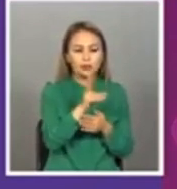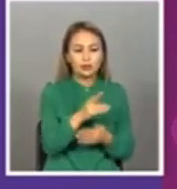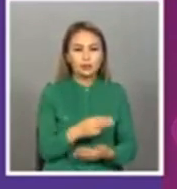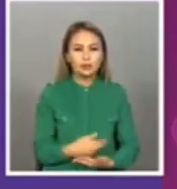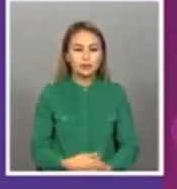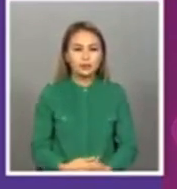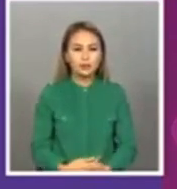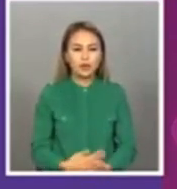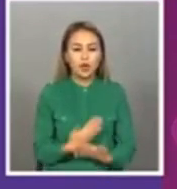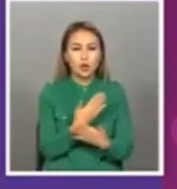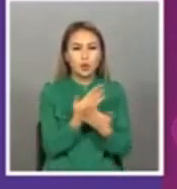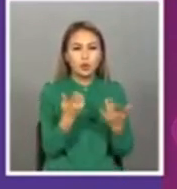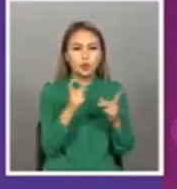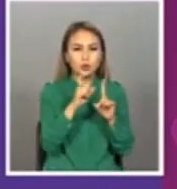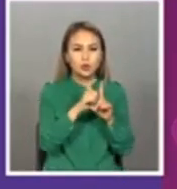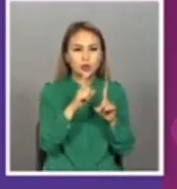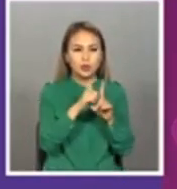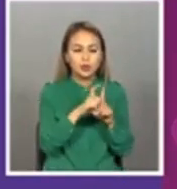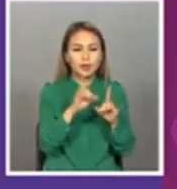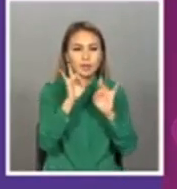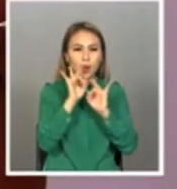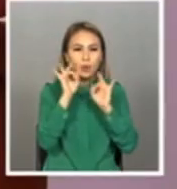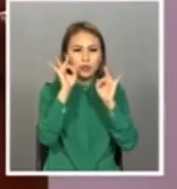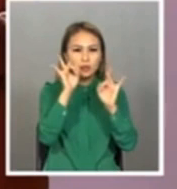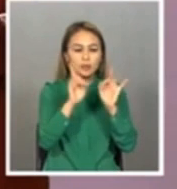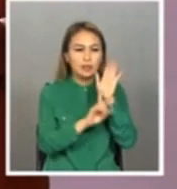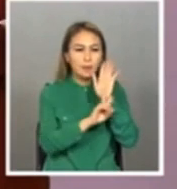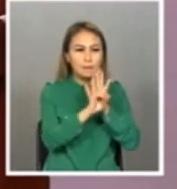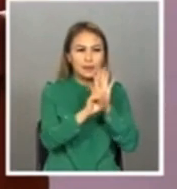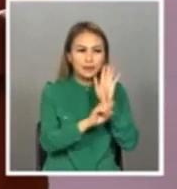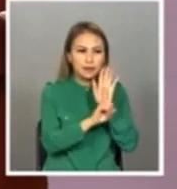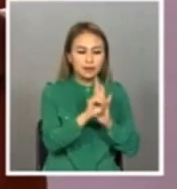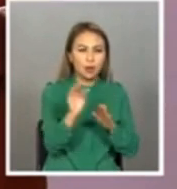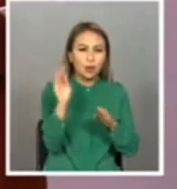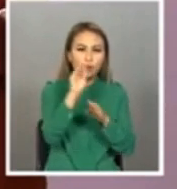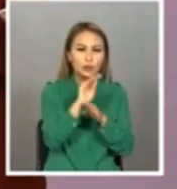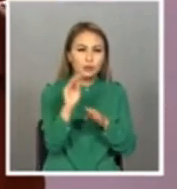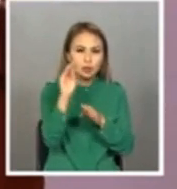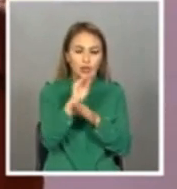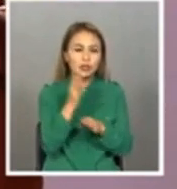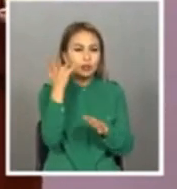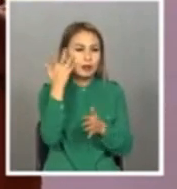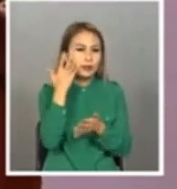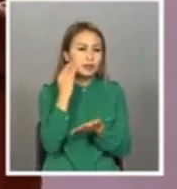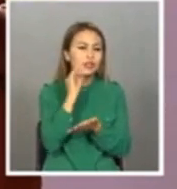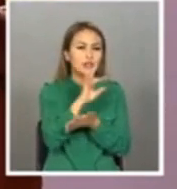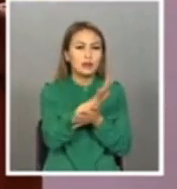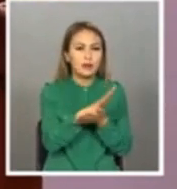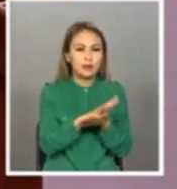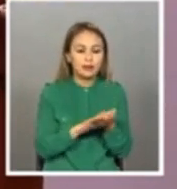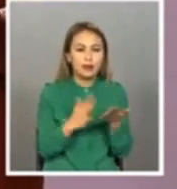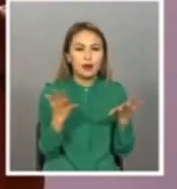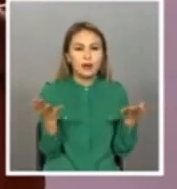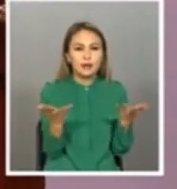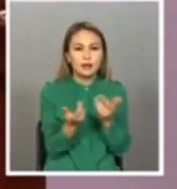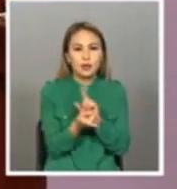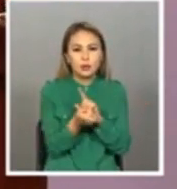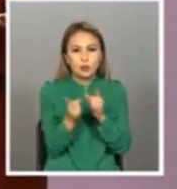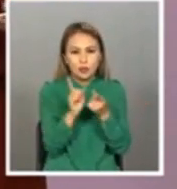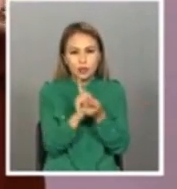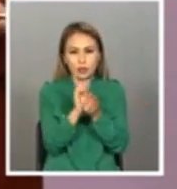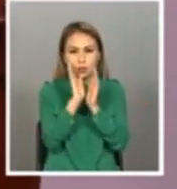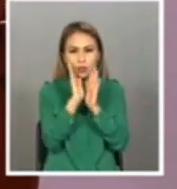Бұл сөздерге дауысты дыбыстан басталатын қосымшалар жалғанған кезде қандай өзгеріске ұшырайтынын